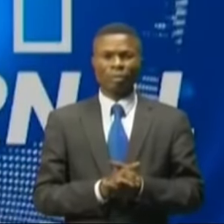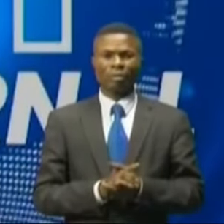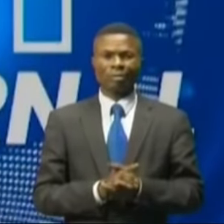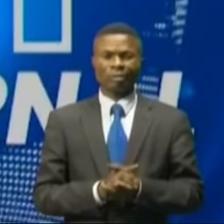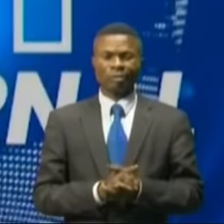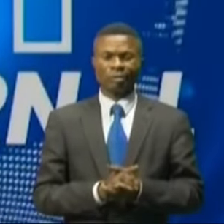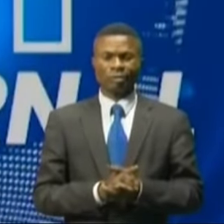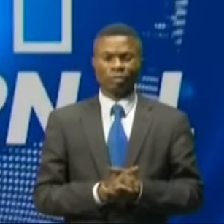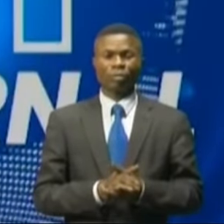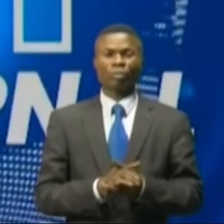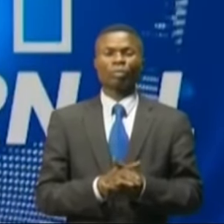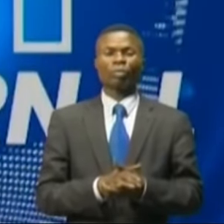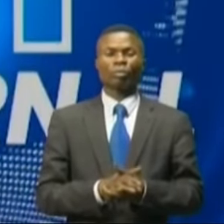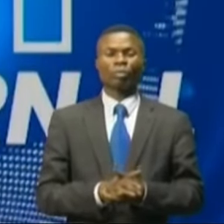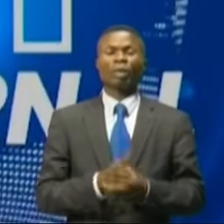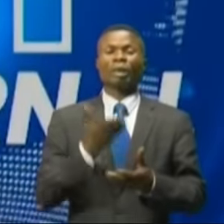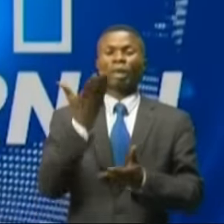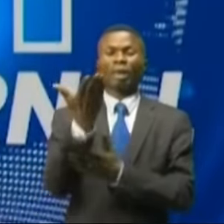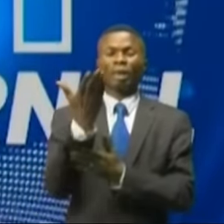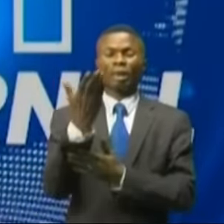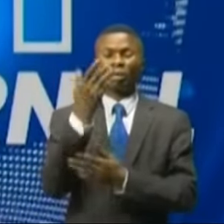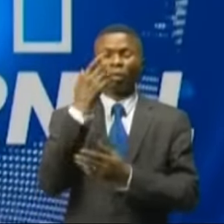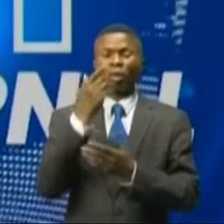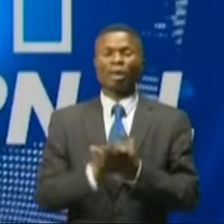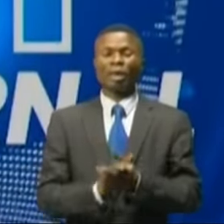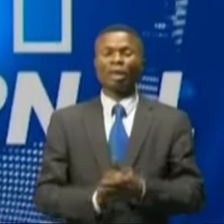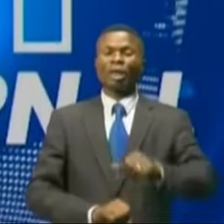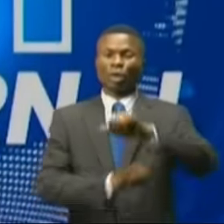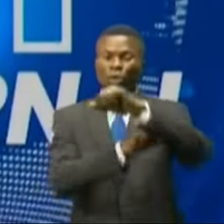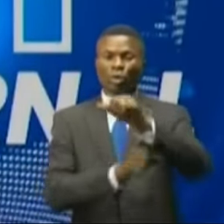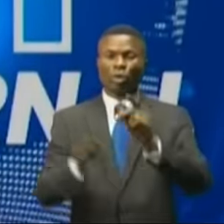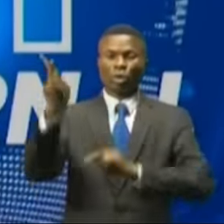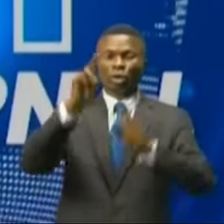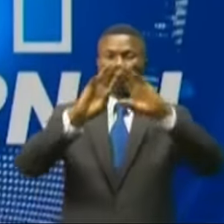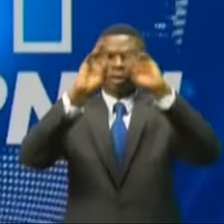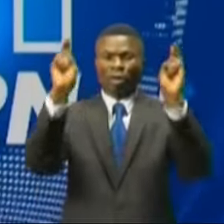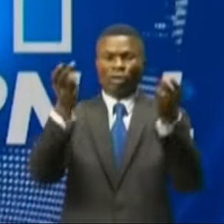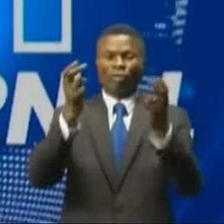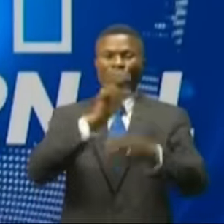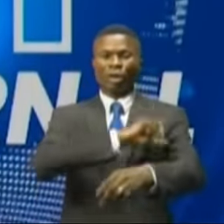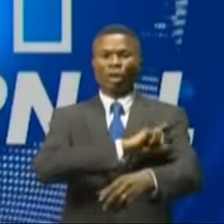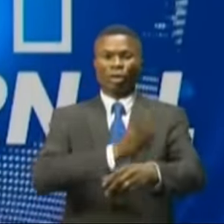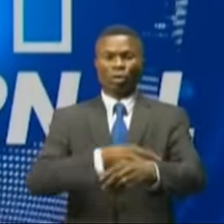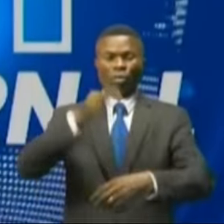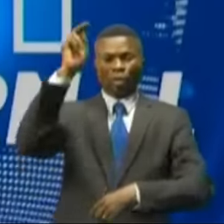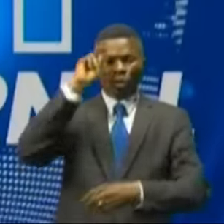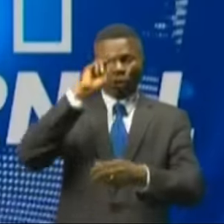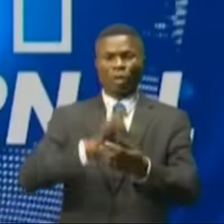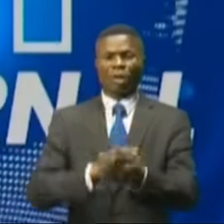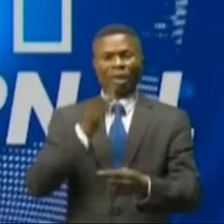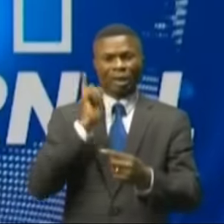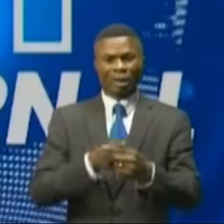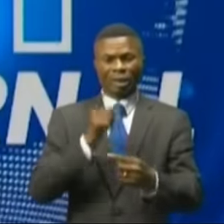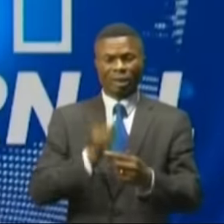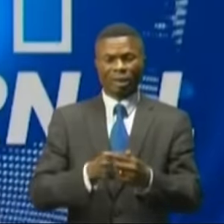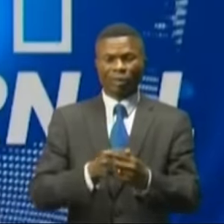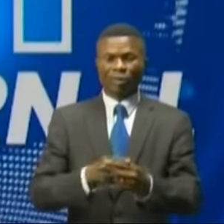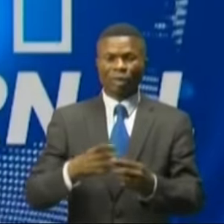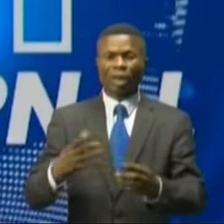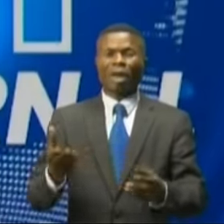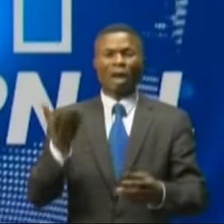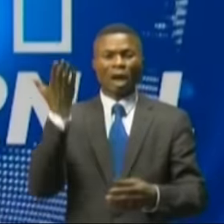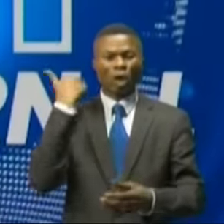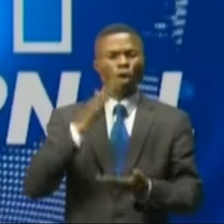Et ceci est un cri d'alarme des habitants de la ville de Goma au Nord Kivu. Ils ont du mal à s'approvisionner en